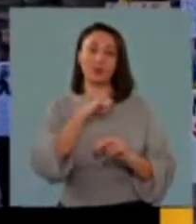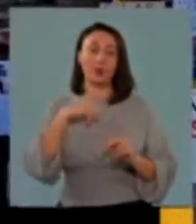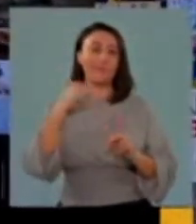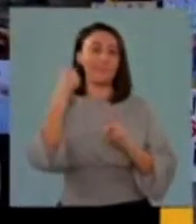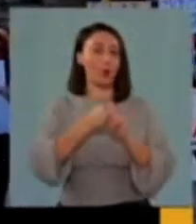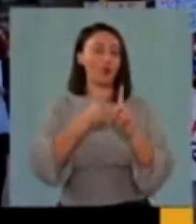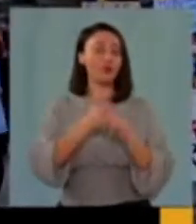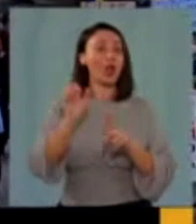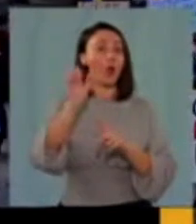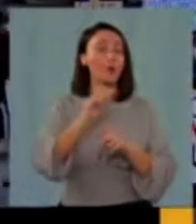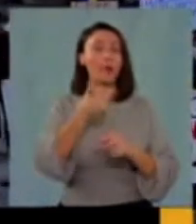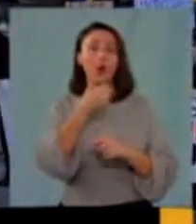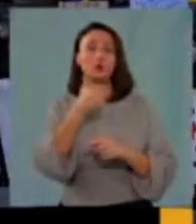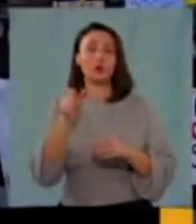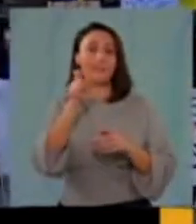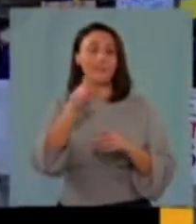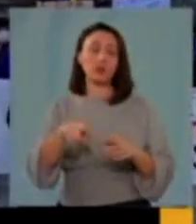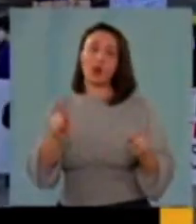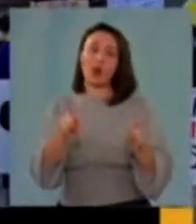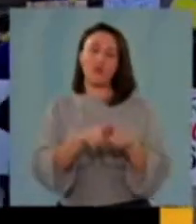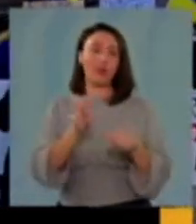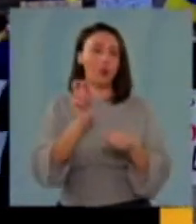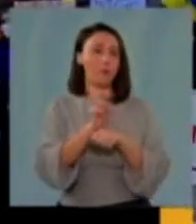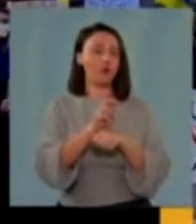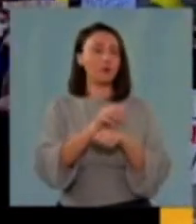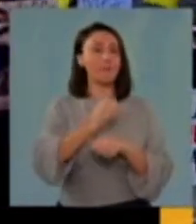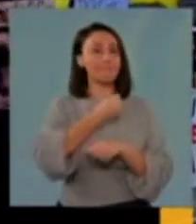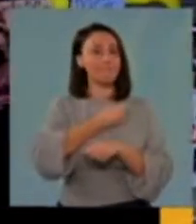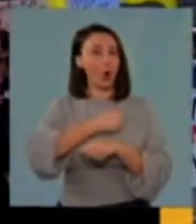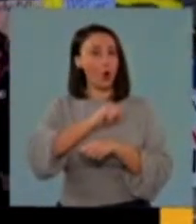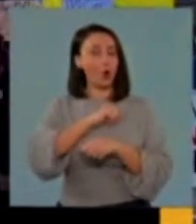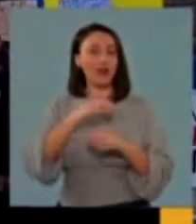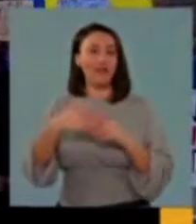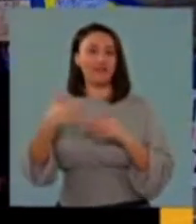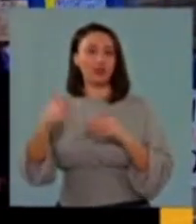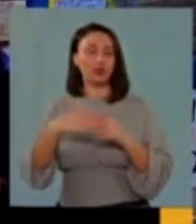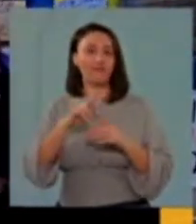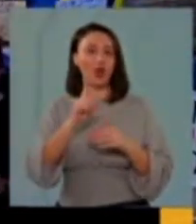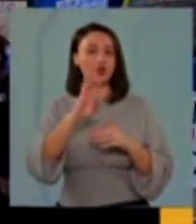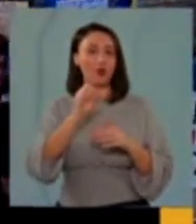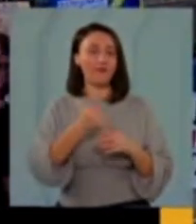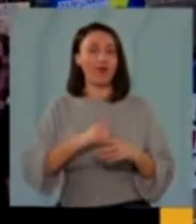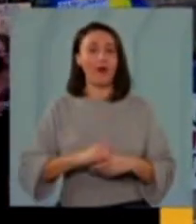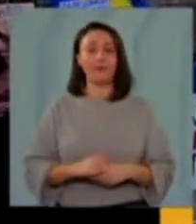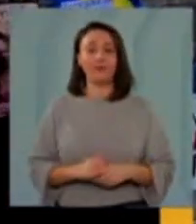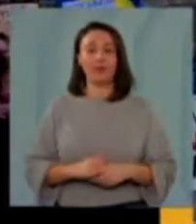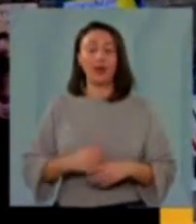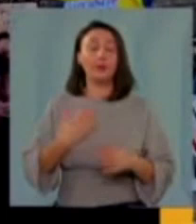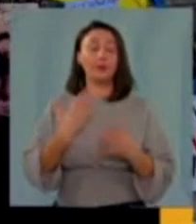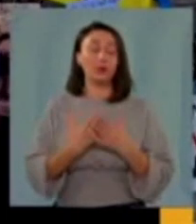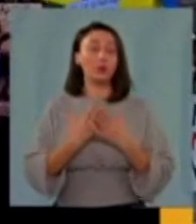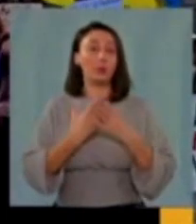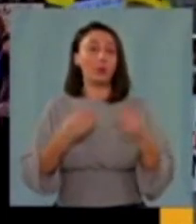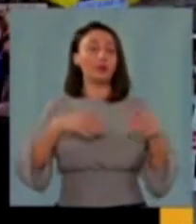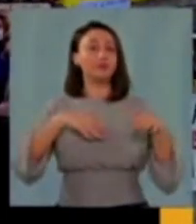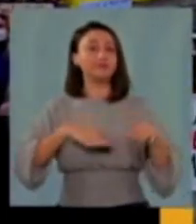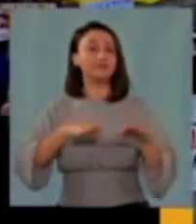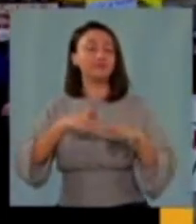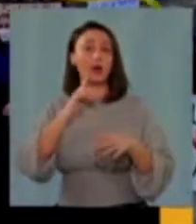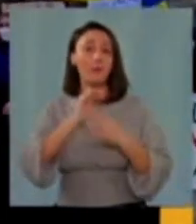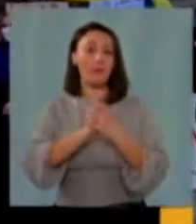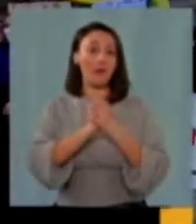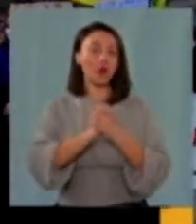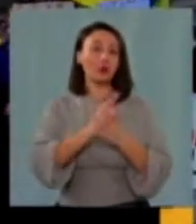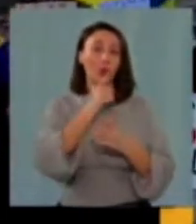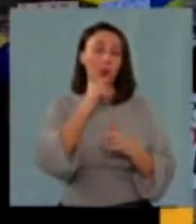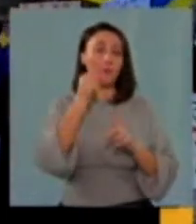protest din Europa, câteva sute de oameni au participat și în Polonia vecină, la Varșovia și Cracovia, în cadrul mai multor demonstrații pentru pace, în